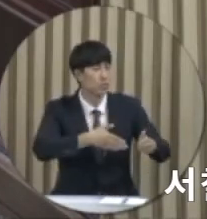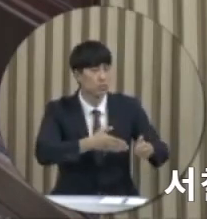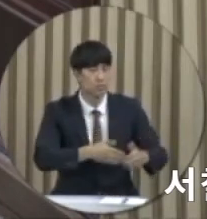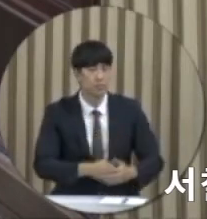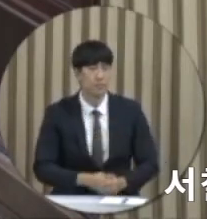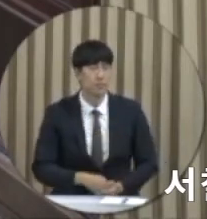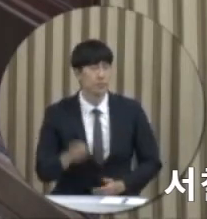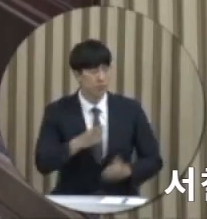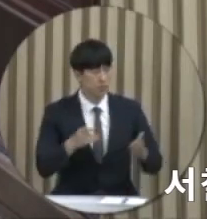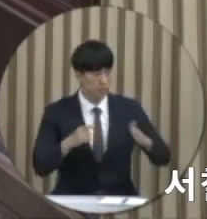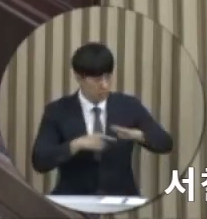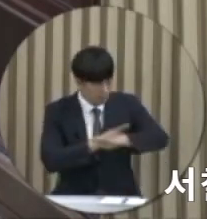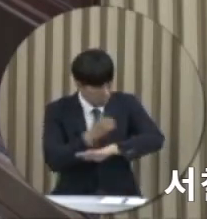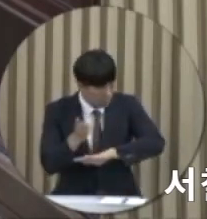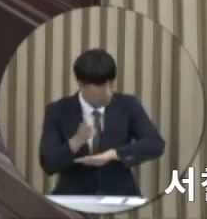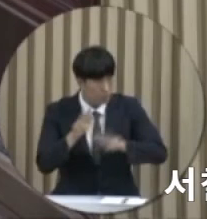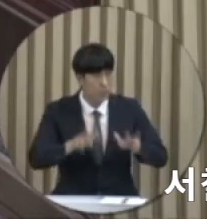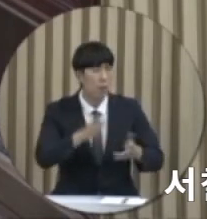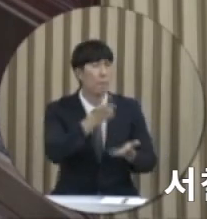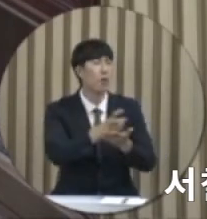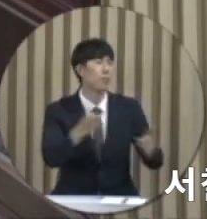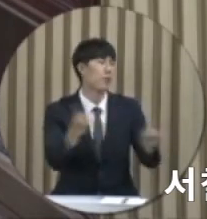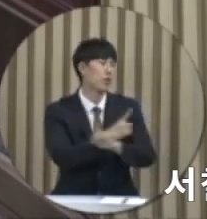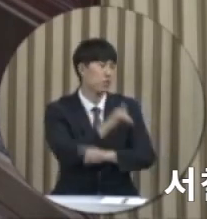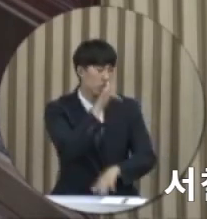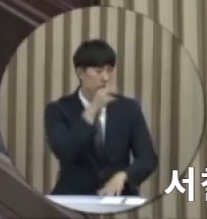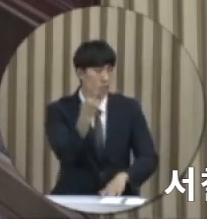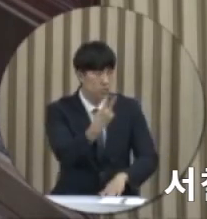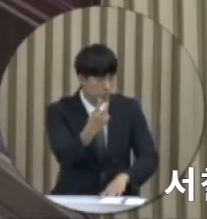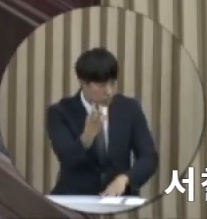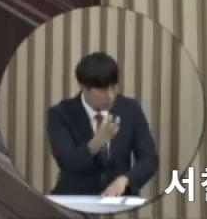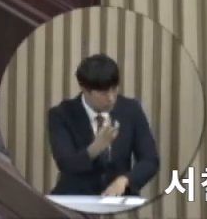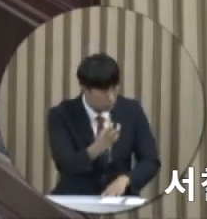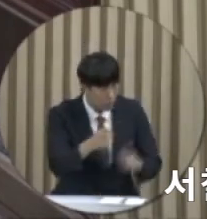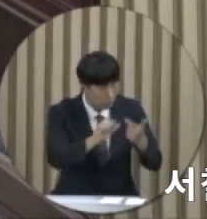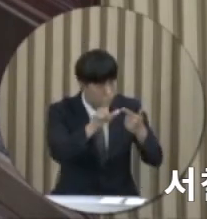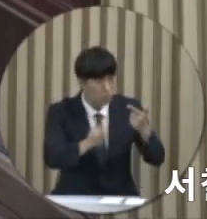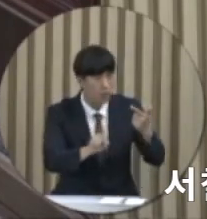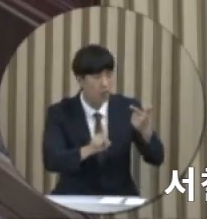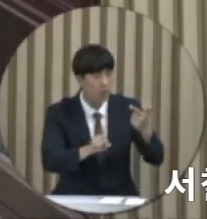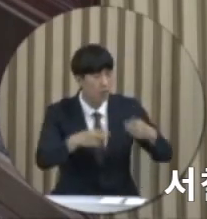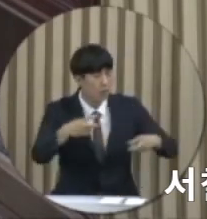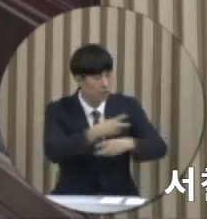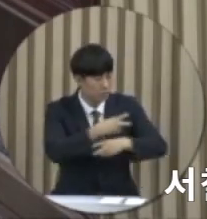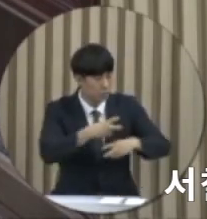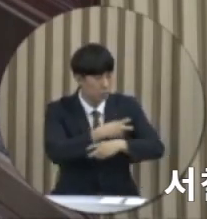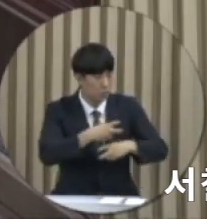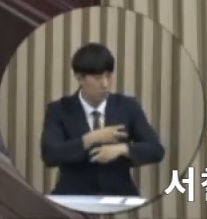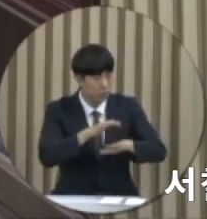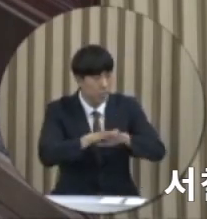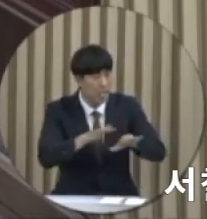이 외에도 지금 법령이 바뀌었습니다. 2020년 6월에 광역교통 개선 대책은,